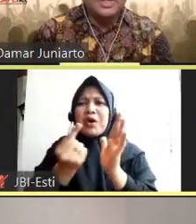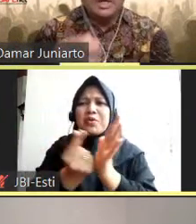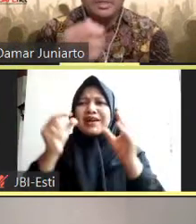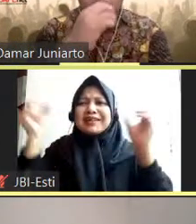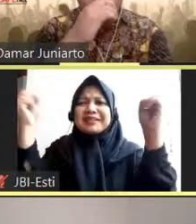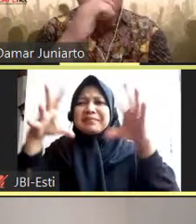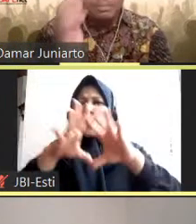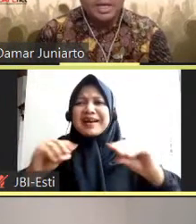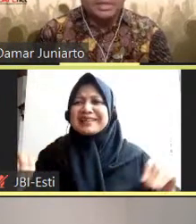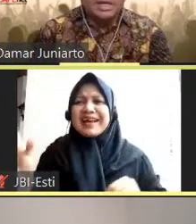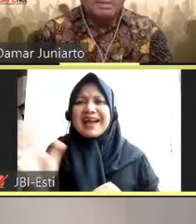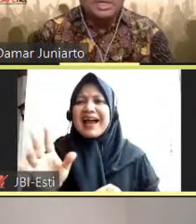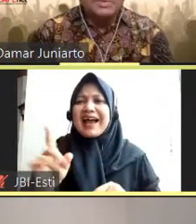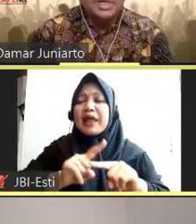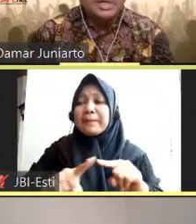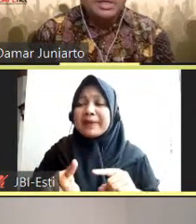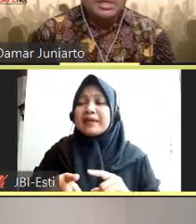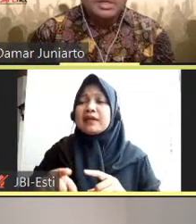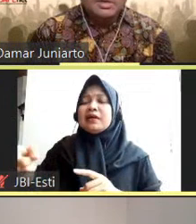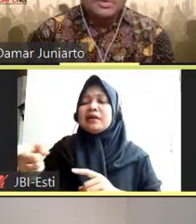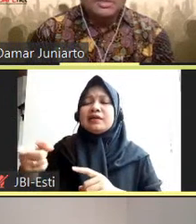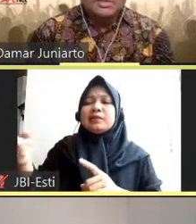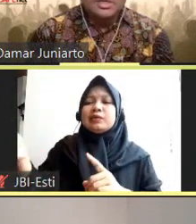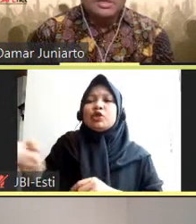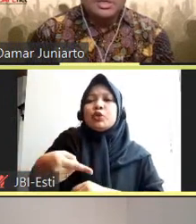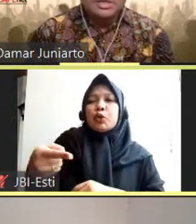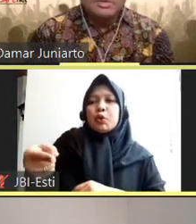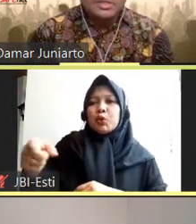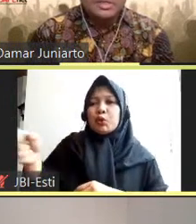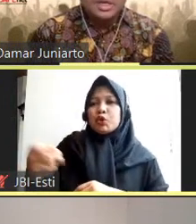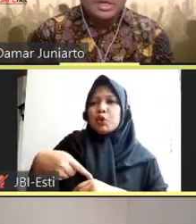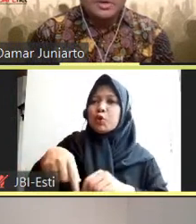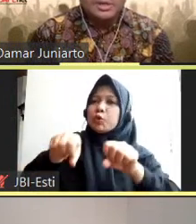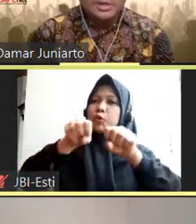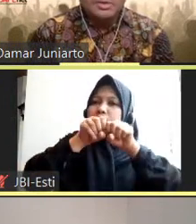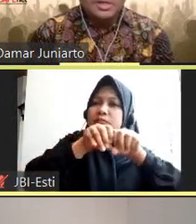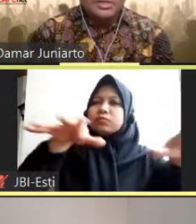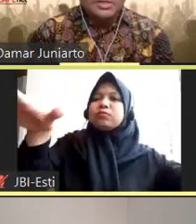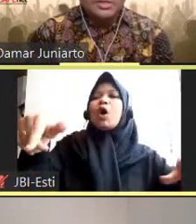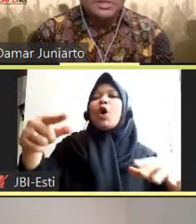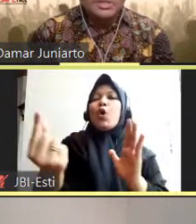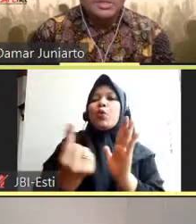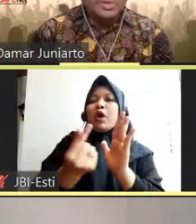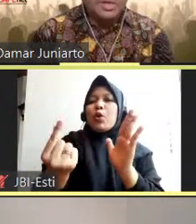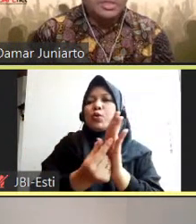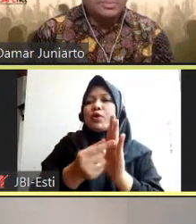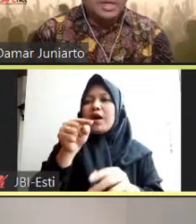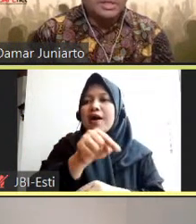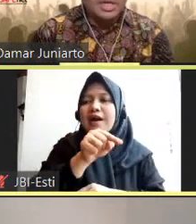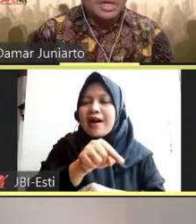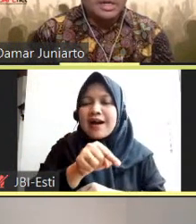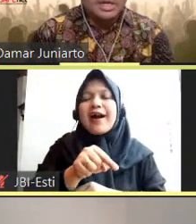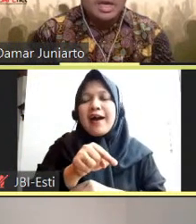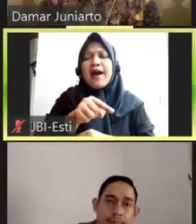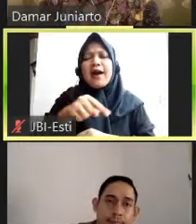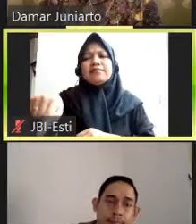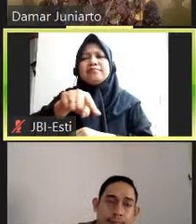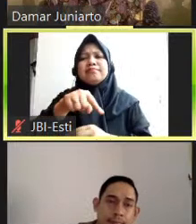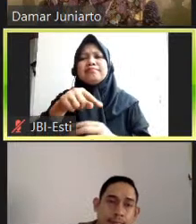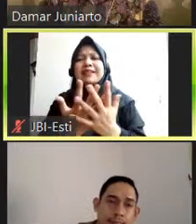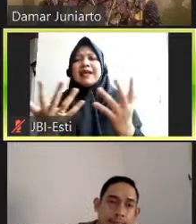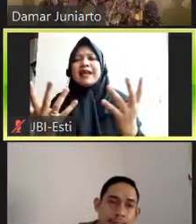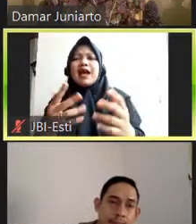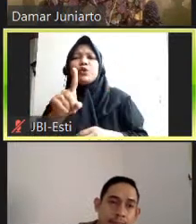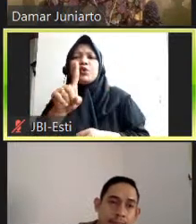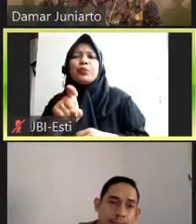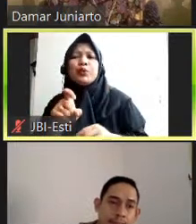digunakan hanya untuk mengatakan bahwa Undang-Undang Indonesia, orang Indonesia itu butuh dengan Undang-Undang Cipta Kerja karena akan ada